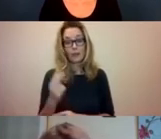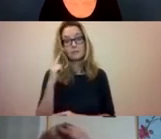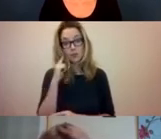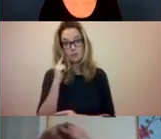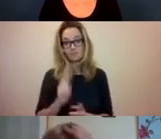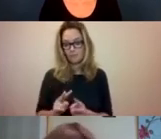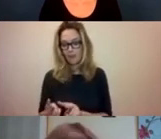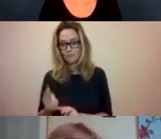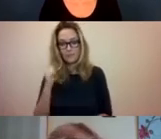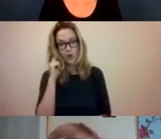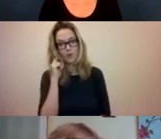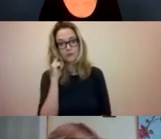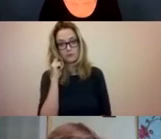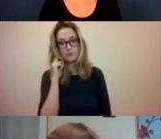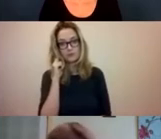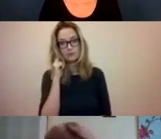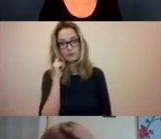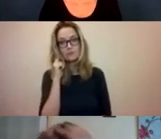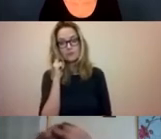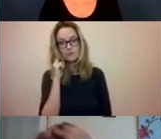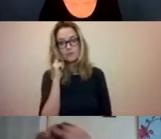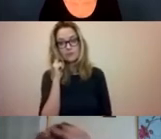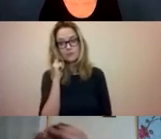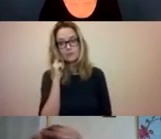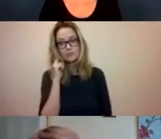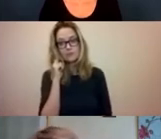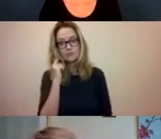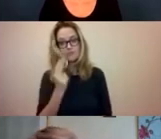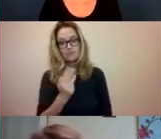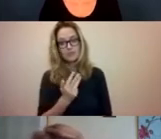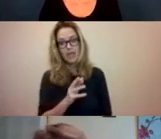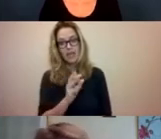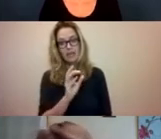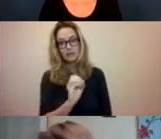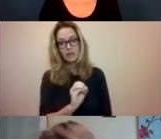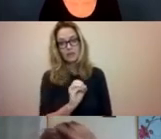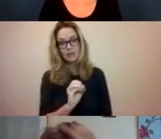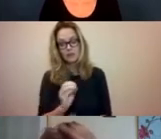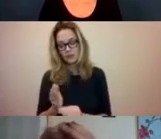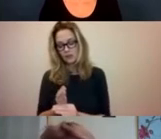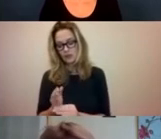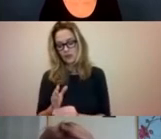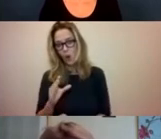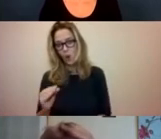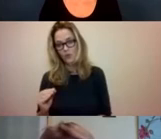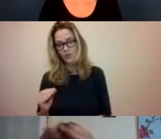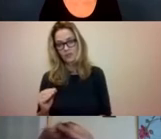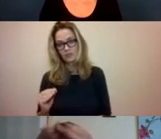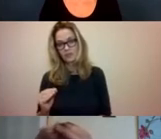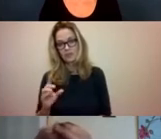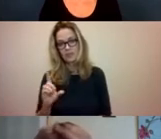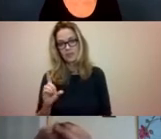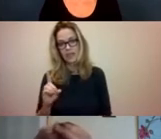Toen kwam mijn gehoor, zat toen tussen de 90 en de 100 dB verlies. dB